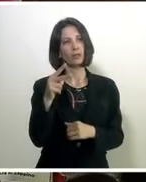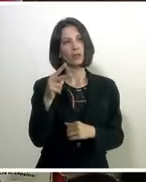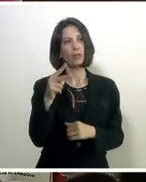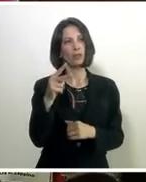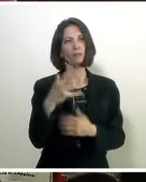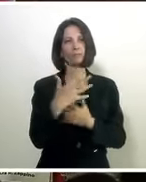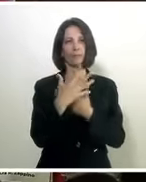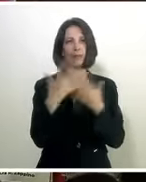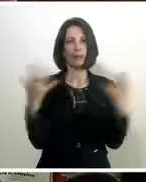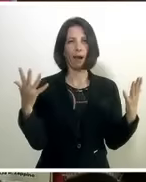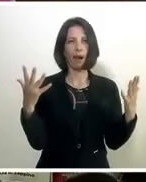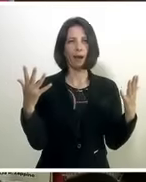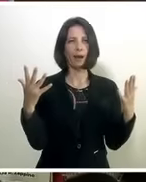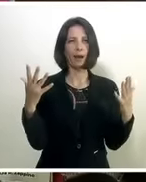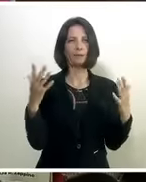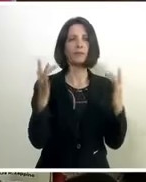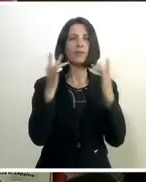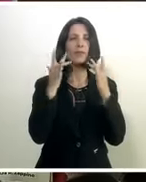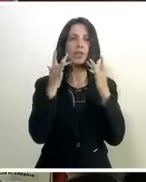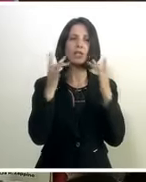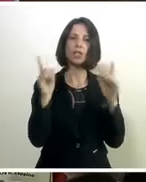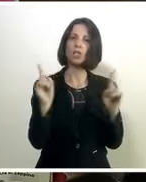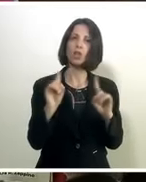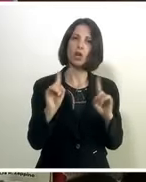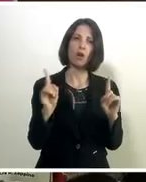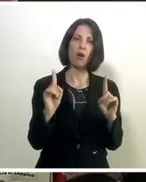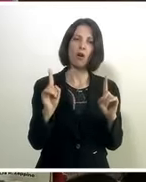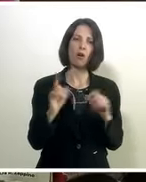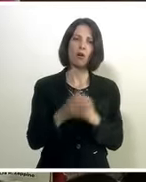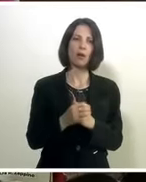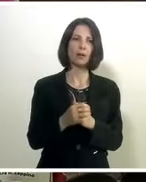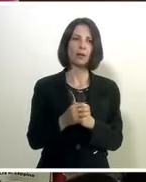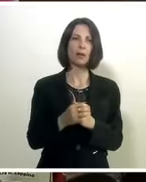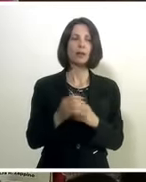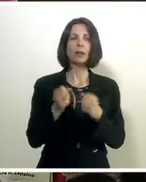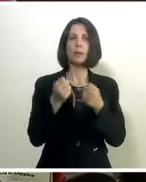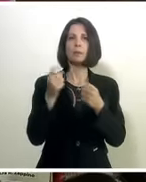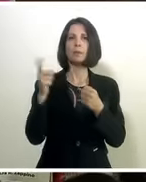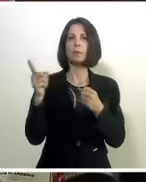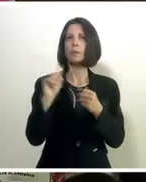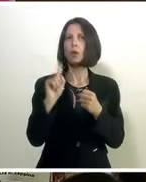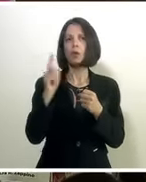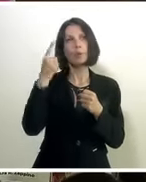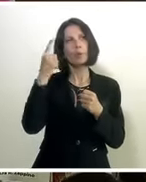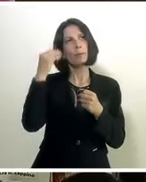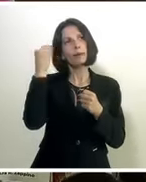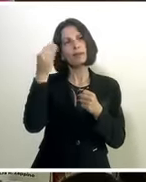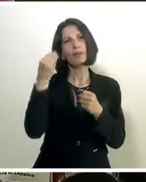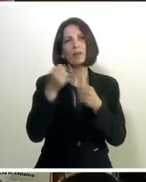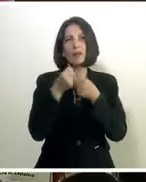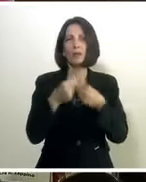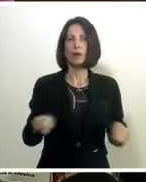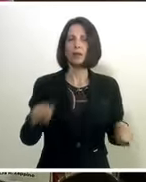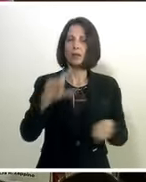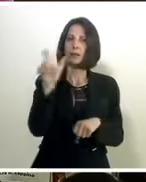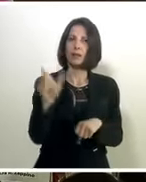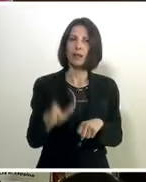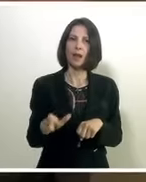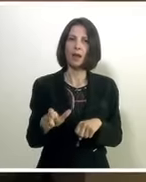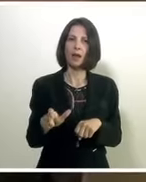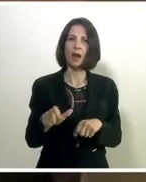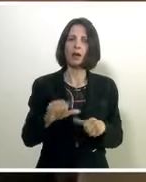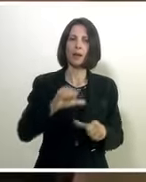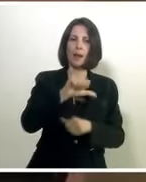senza infingimenti ma non perché pensasse che la democrazia italiana potesse cambiare in meglio senza un ruolo forte dei